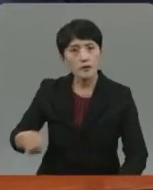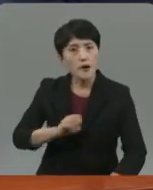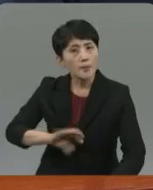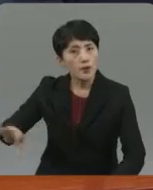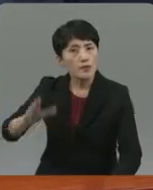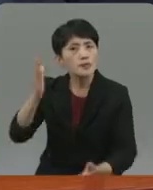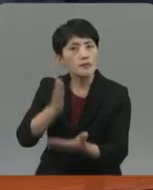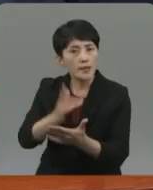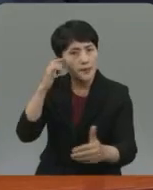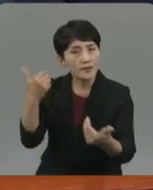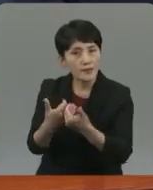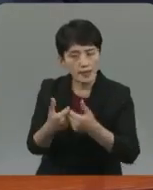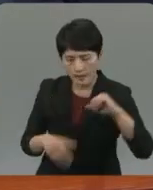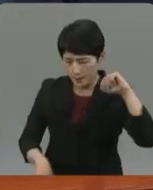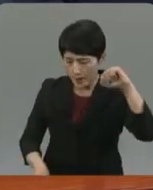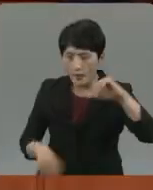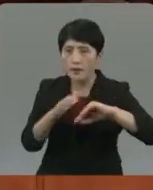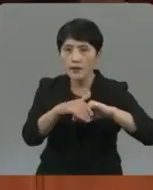beginnen